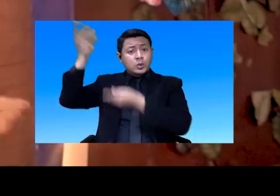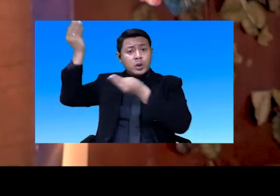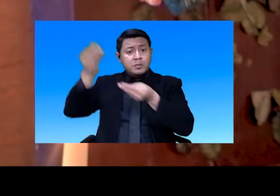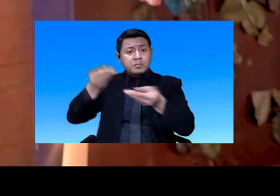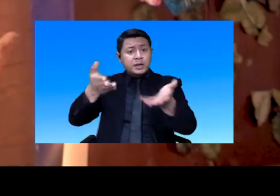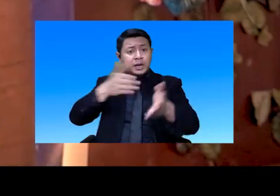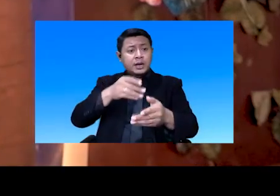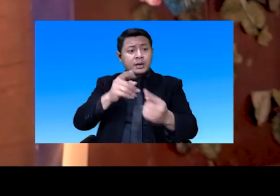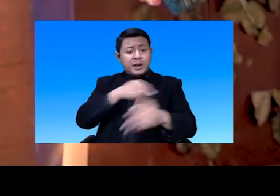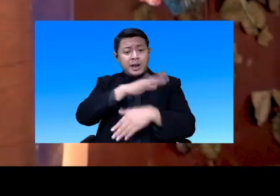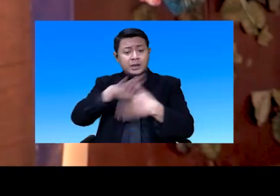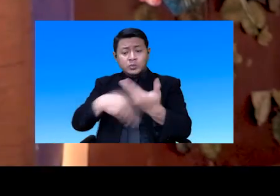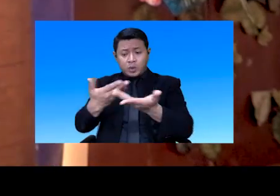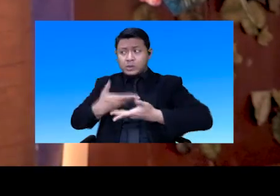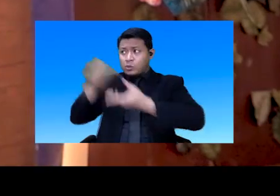setiap kita secara istimewa.